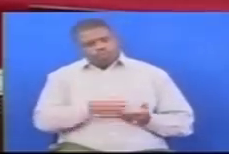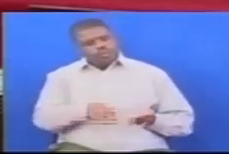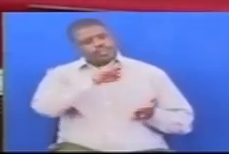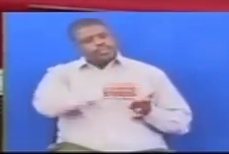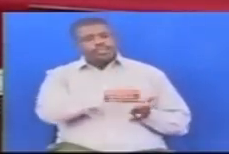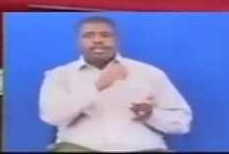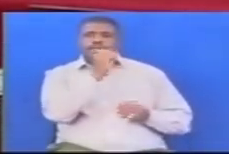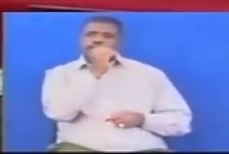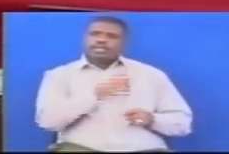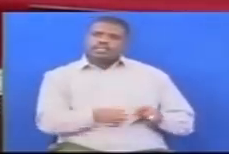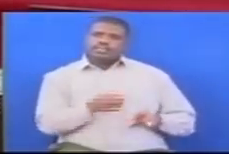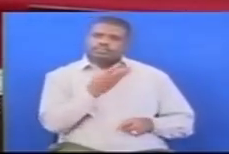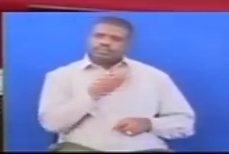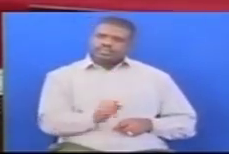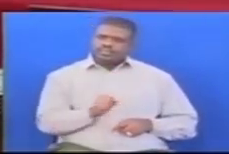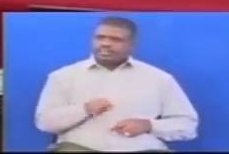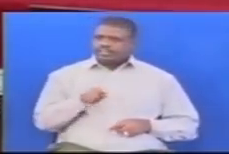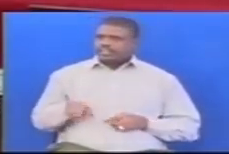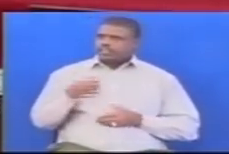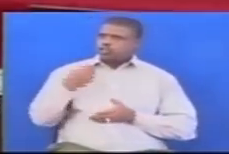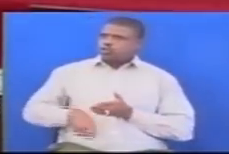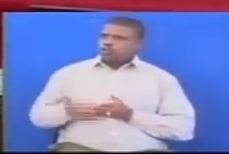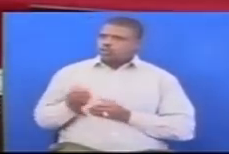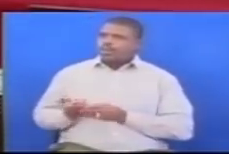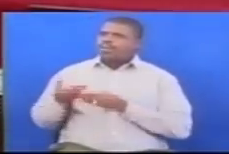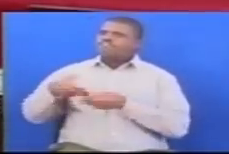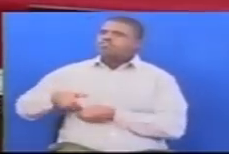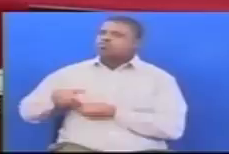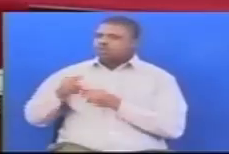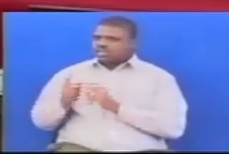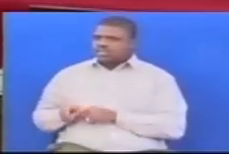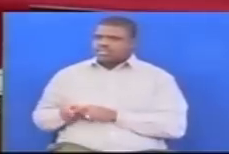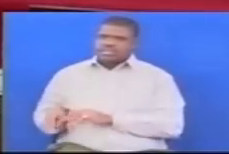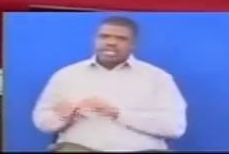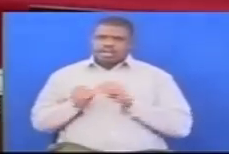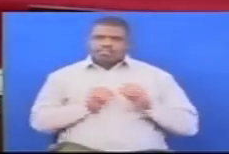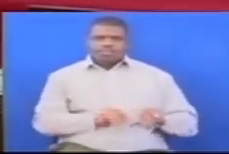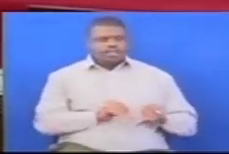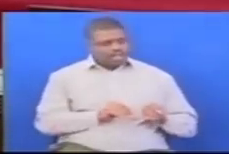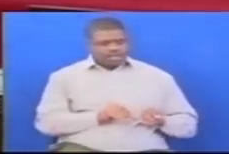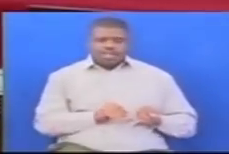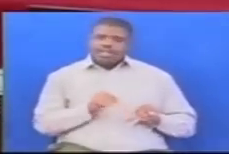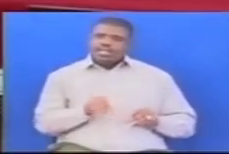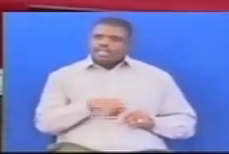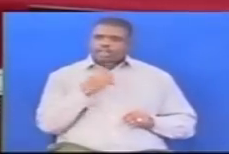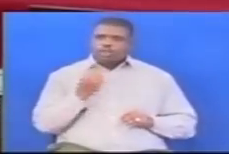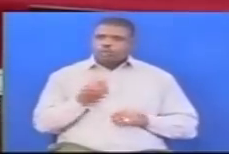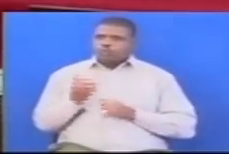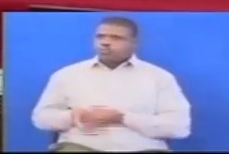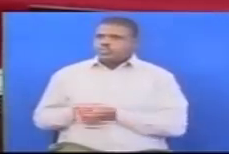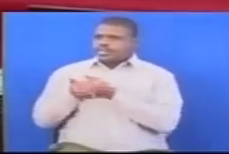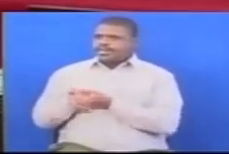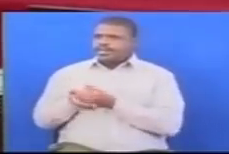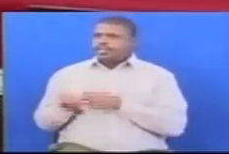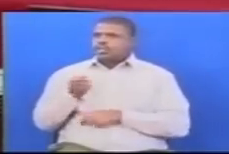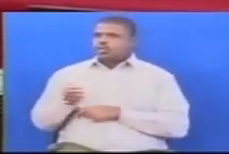shilingi 50 ili tozo hii ya mafuta iweze kuwa 100 ili iweze kukidhi kusaidia kidogo